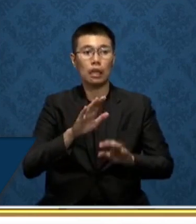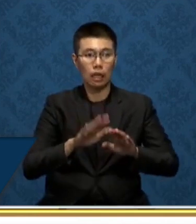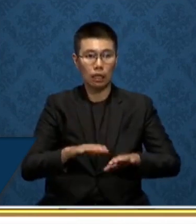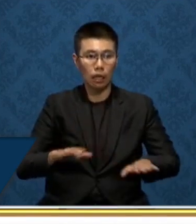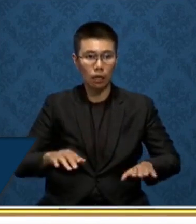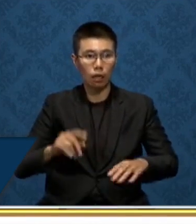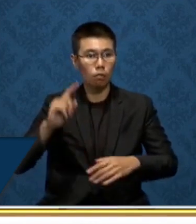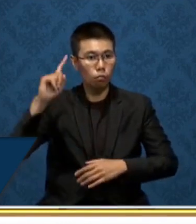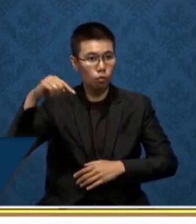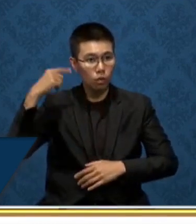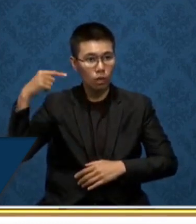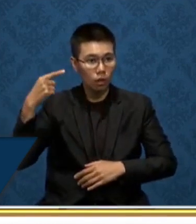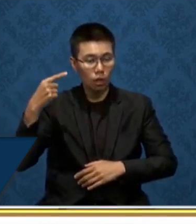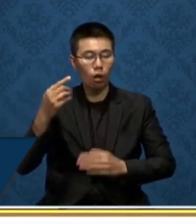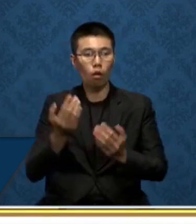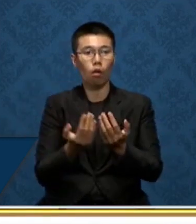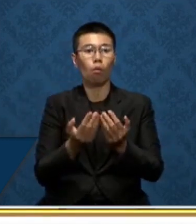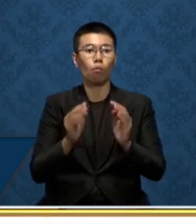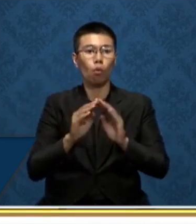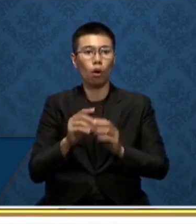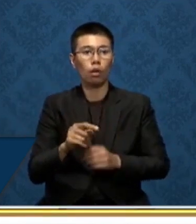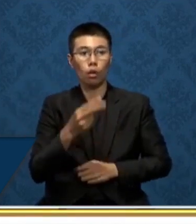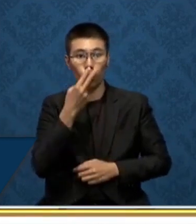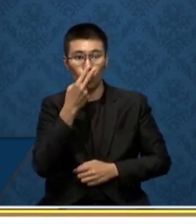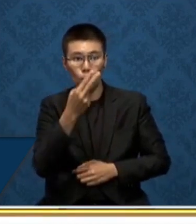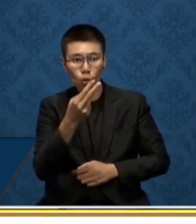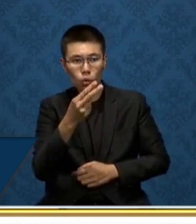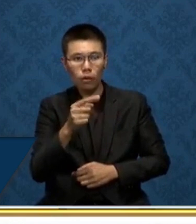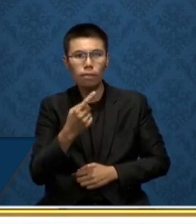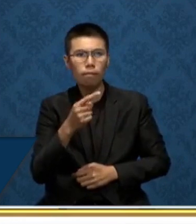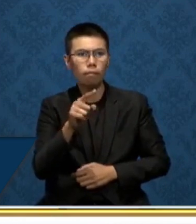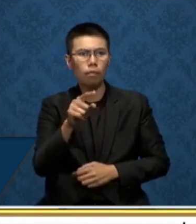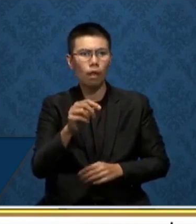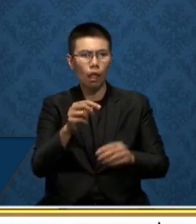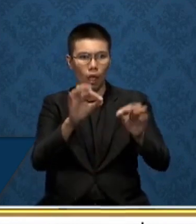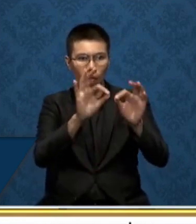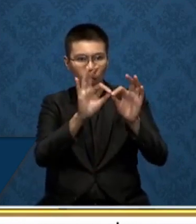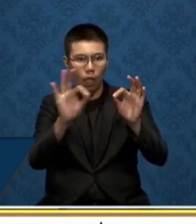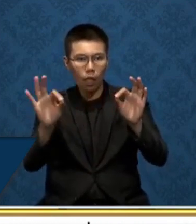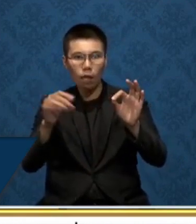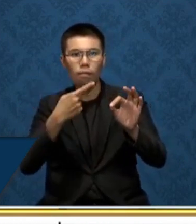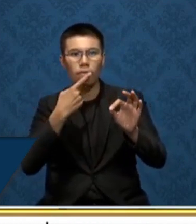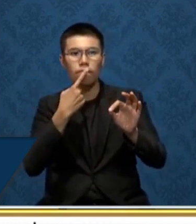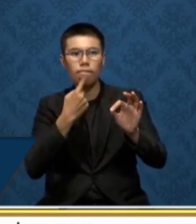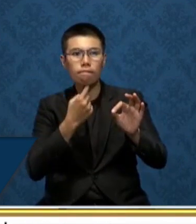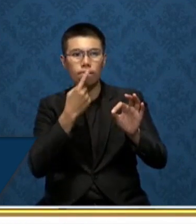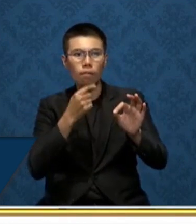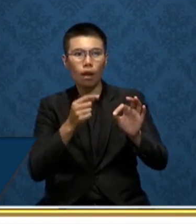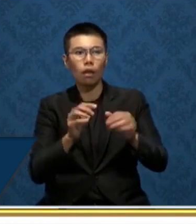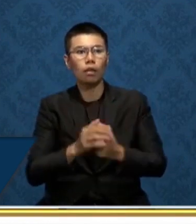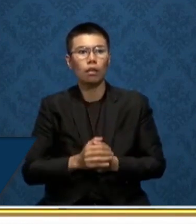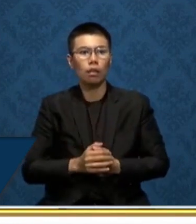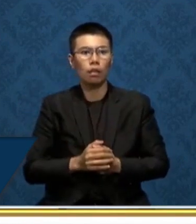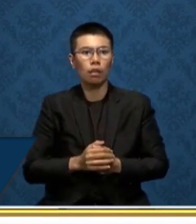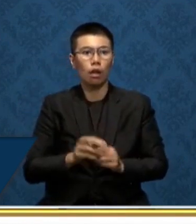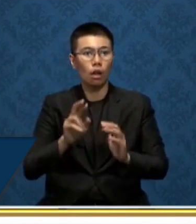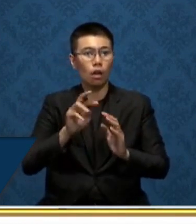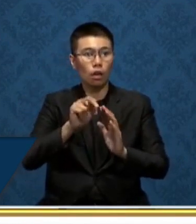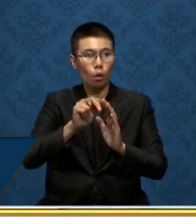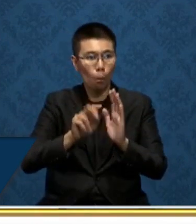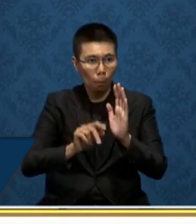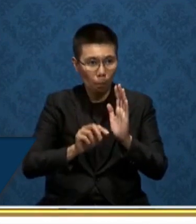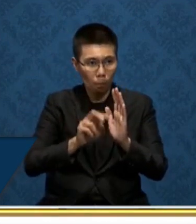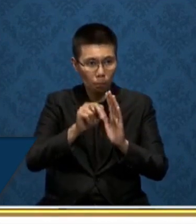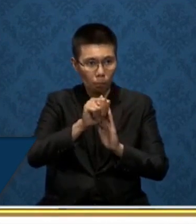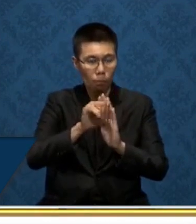คลในครอบครัวนะครับตามอักษรสีแดงนะครับอาจจะมองไม่ค่อยชัดนะครับนโยบายเร่งด่วนในการป้องกันและแก้ไขปัญ